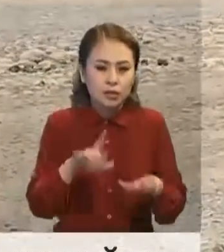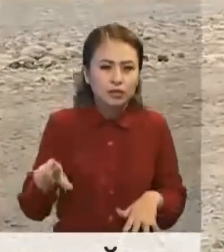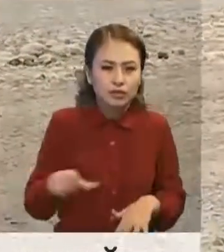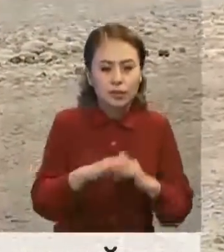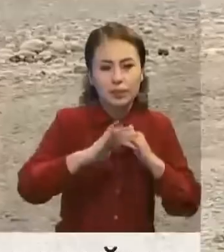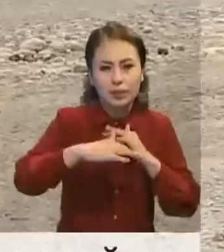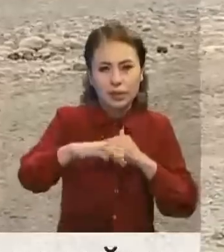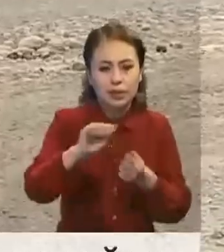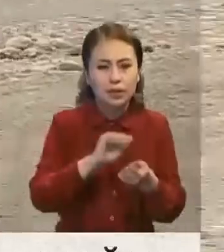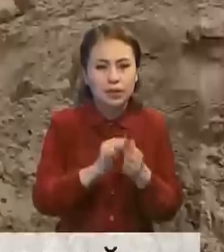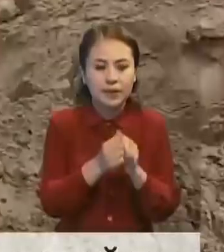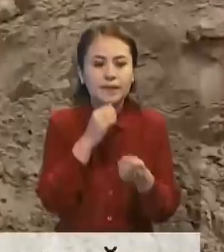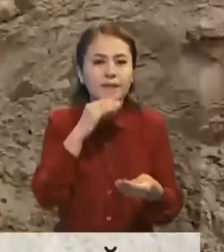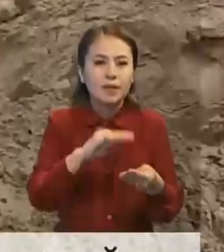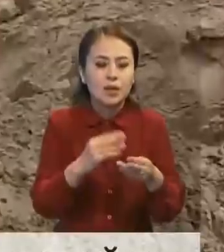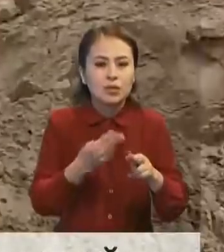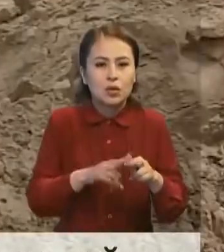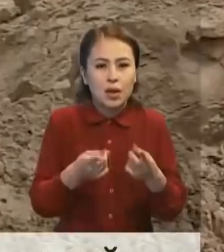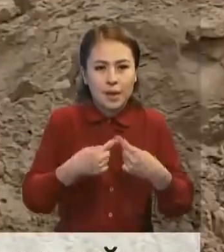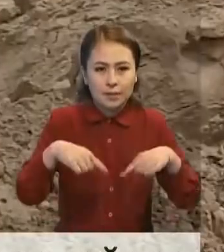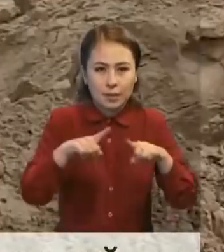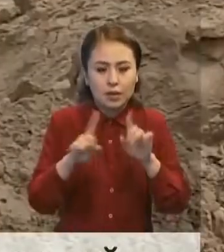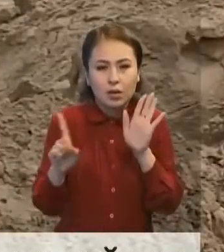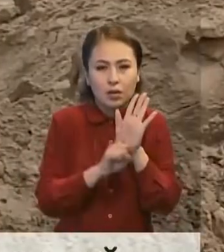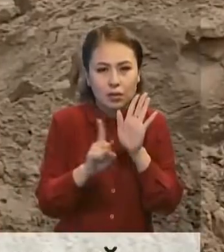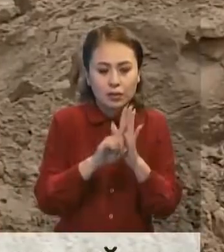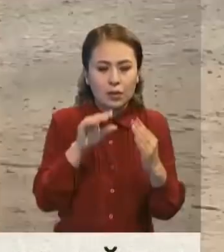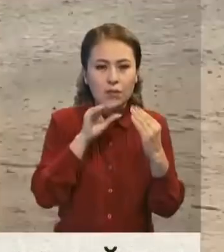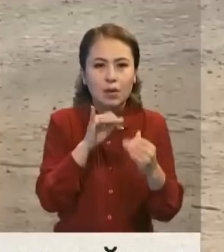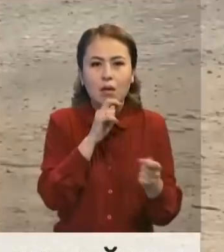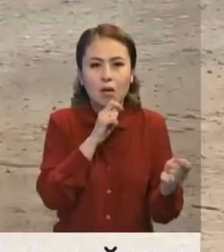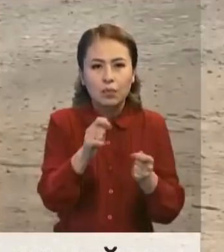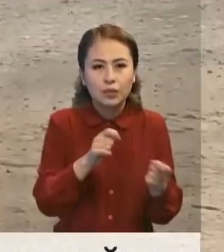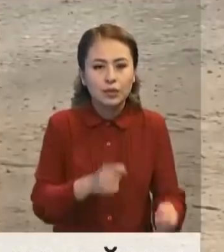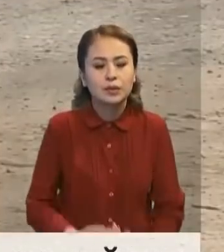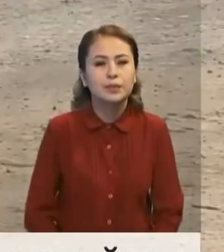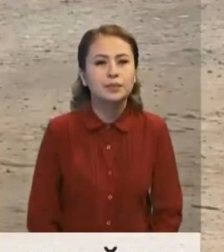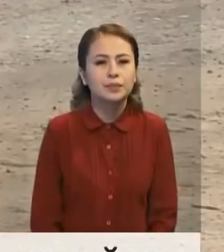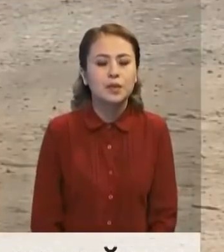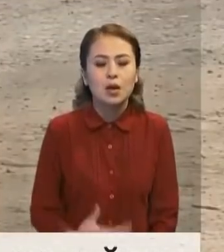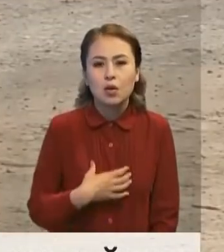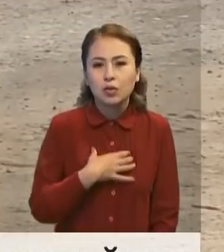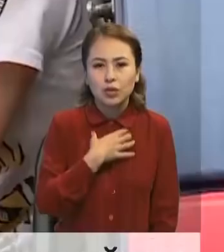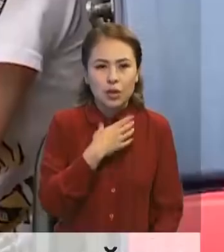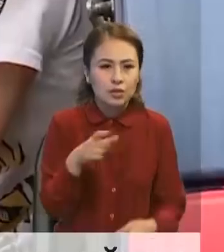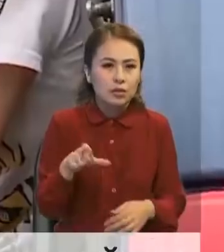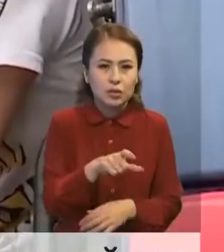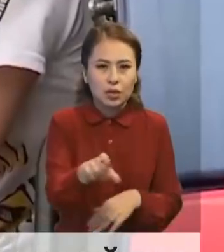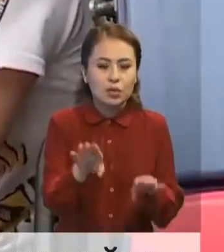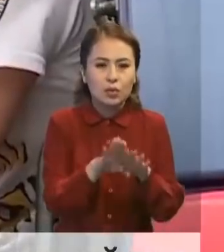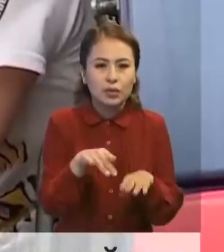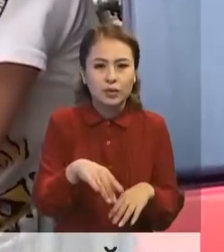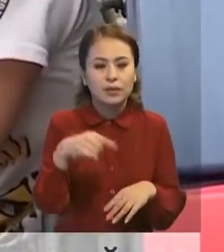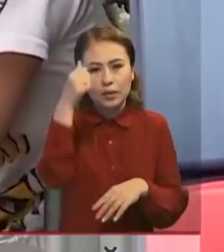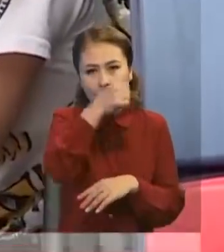тас төселген күйі жатыр. Сондықтан осы аймақта көлік қатынасы қиын әрі қауіпті. Жол өте нашар. Биыл оны